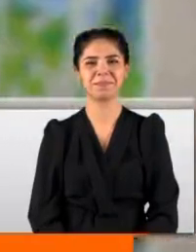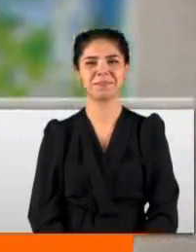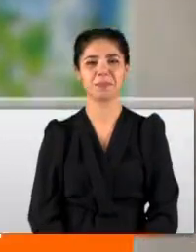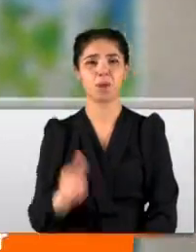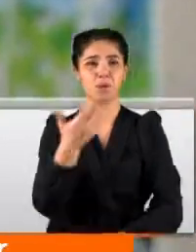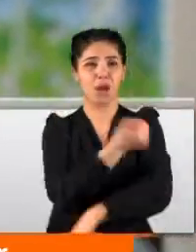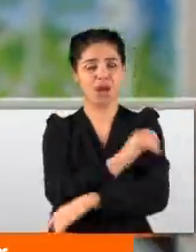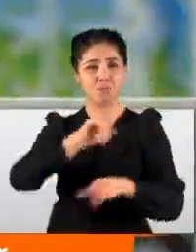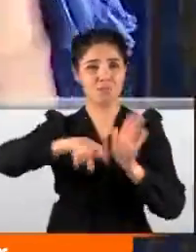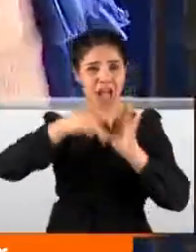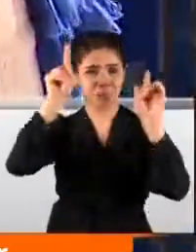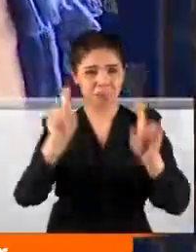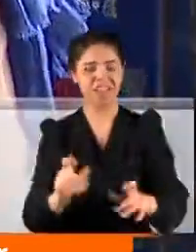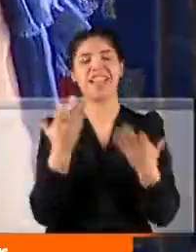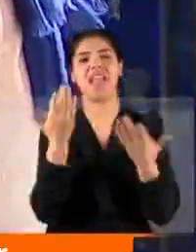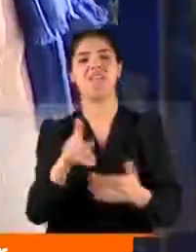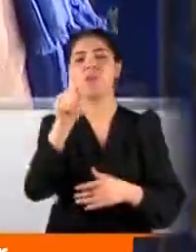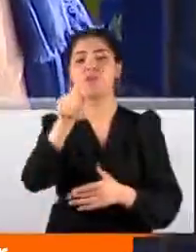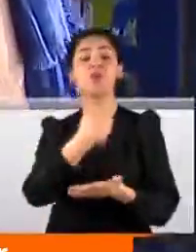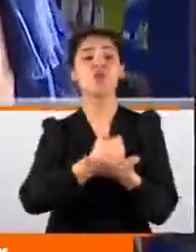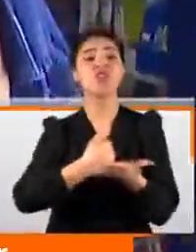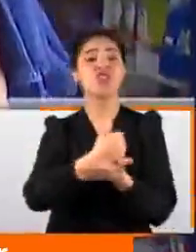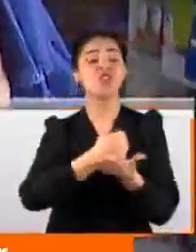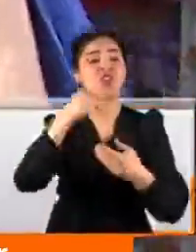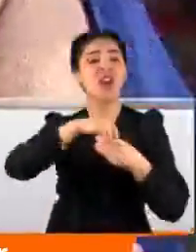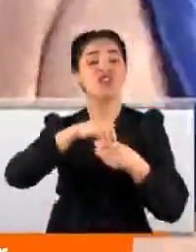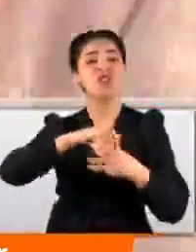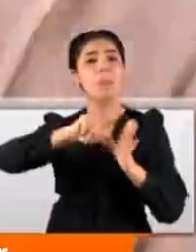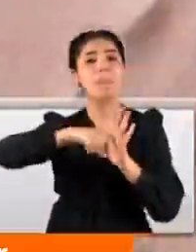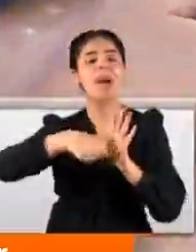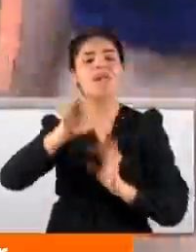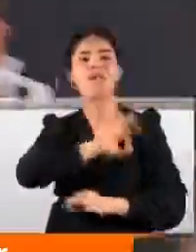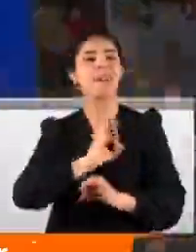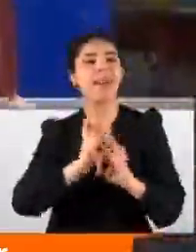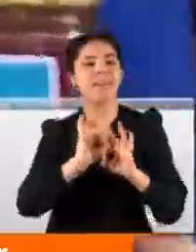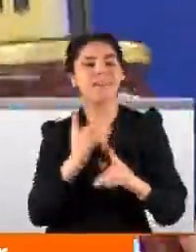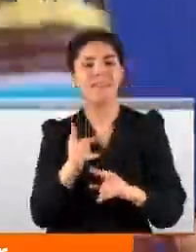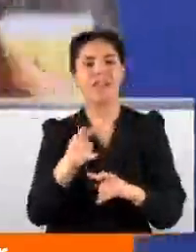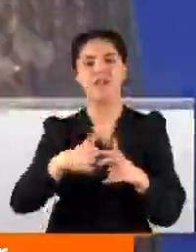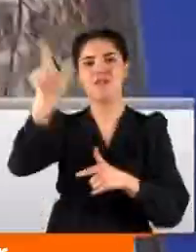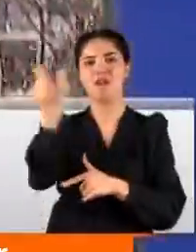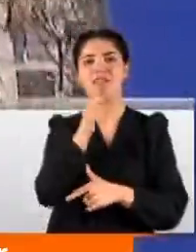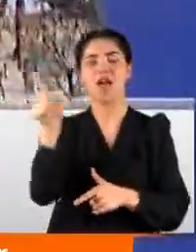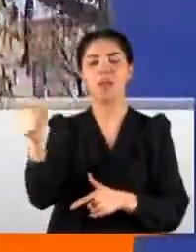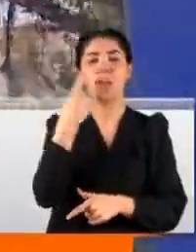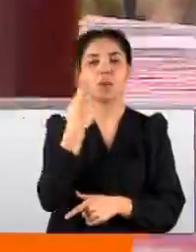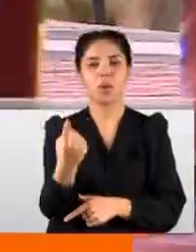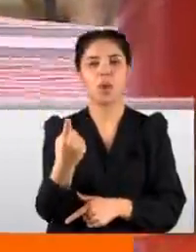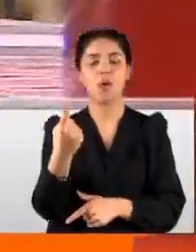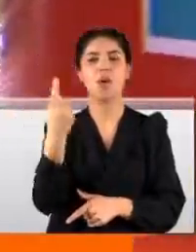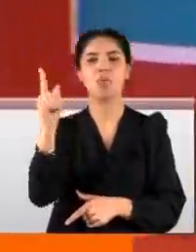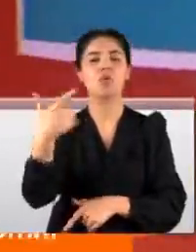aşı var mı oluyor? Peki bu şifa dolusu Lazovak ne işe mi yarıyor? Laz Bakkal Fatih Bostan'a göre Lazovak